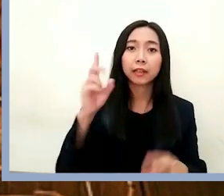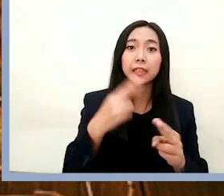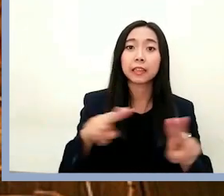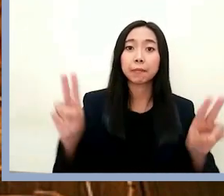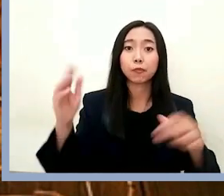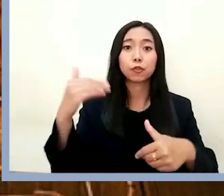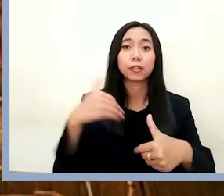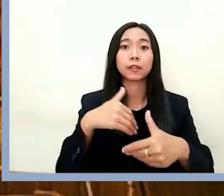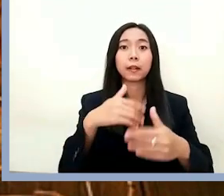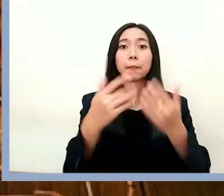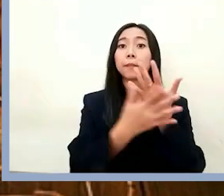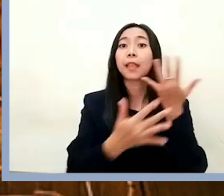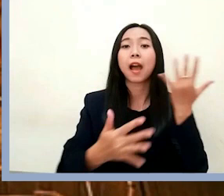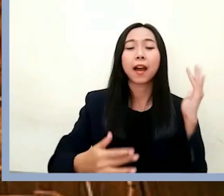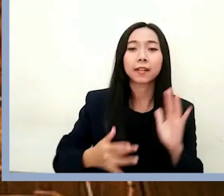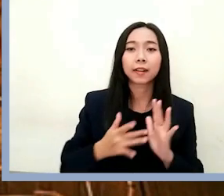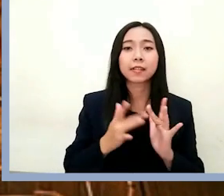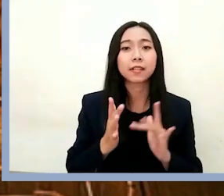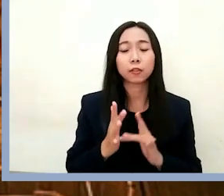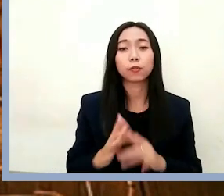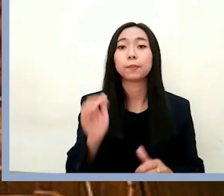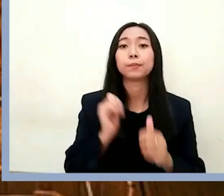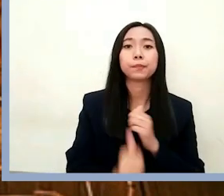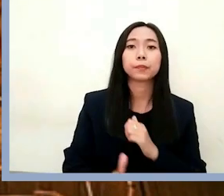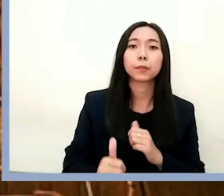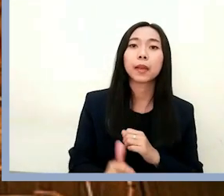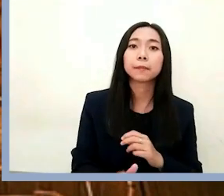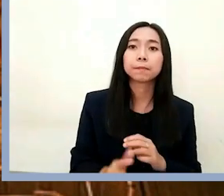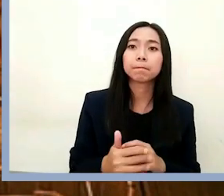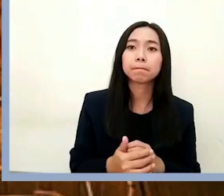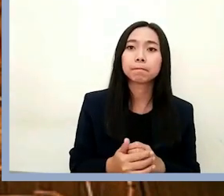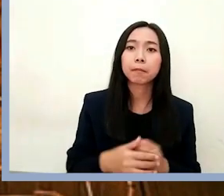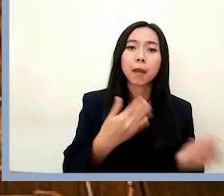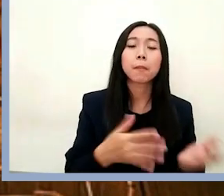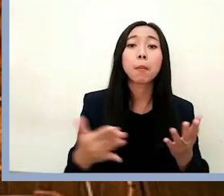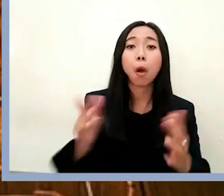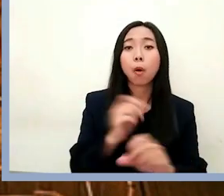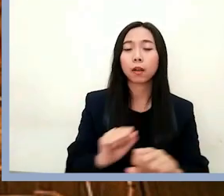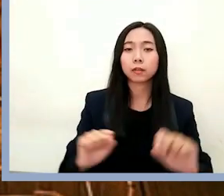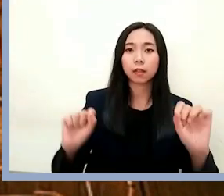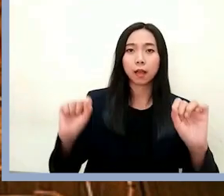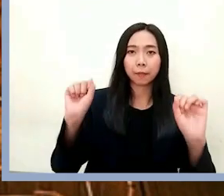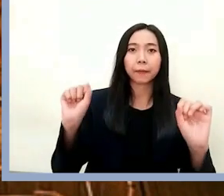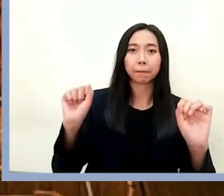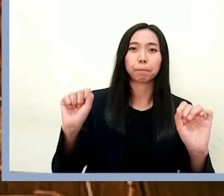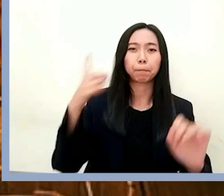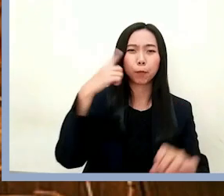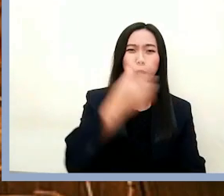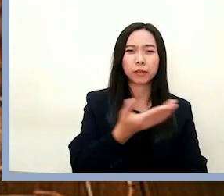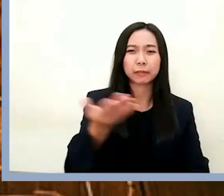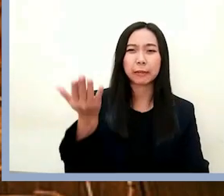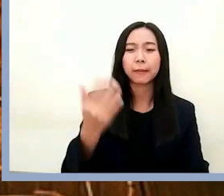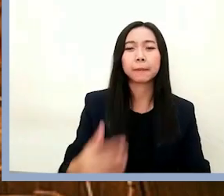darah Kristus sehingga seharusnya menghadirkan keselamatan dimanapun anggota